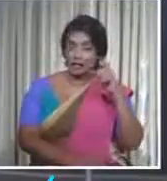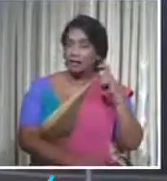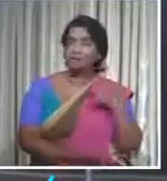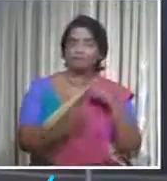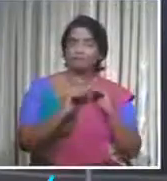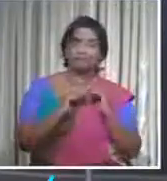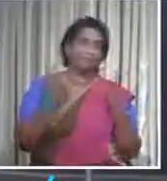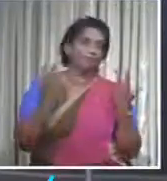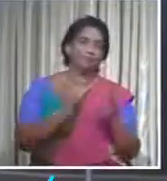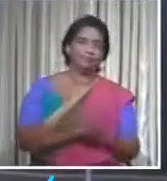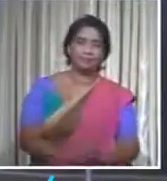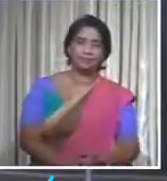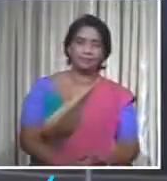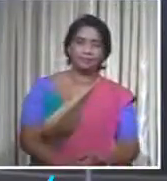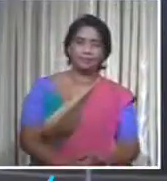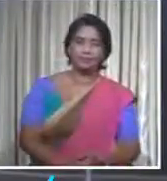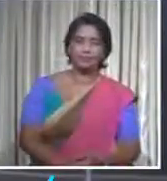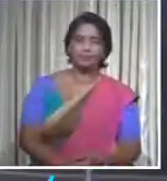अदालत हुई